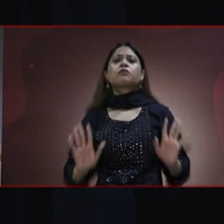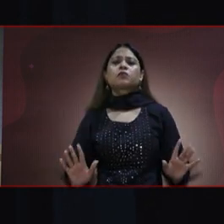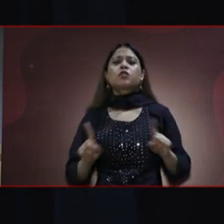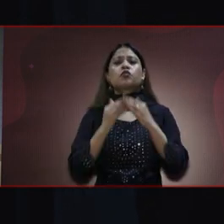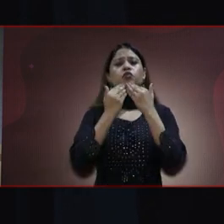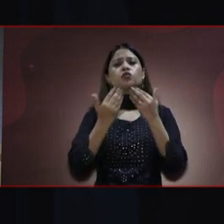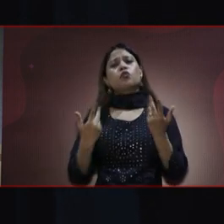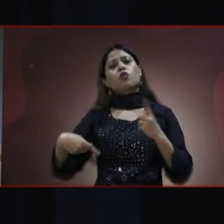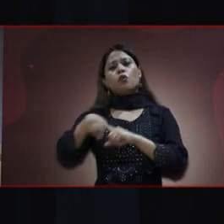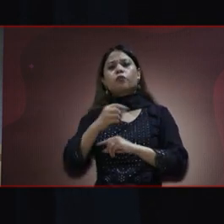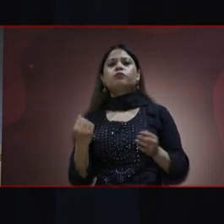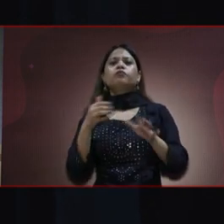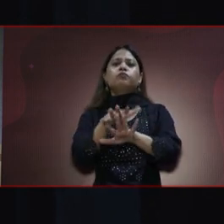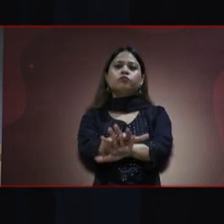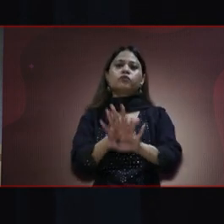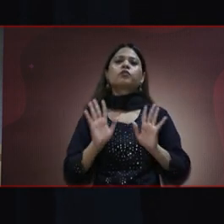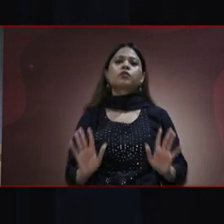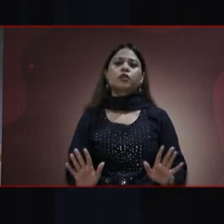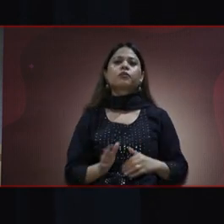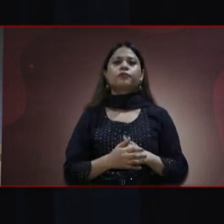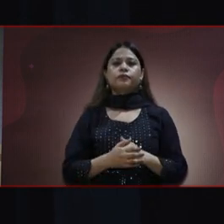सकें। मैं कुछ एक